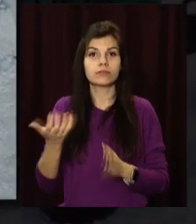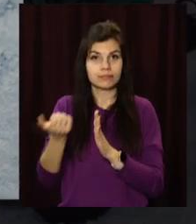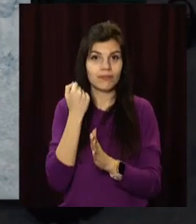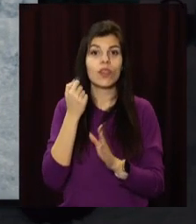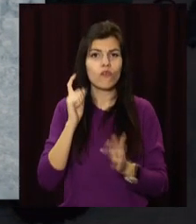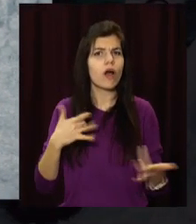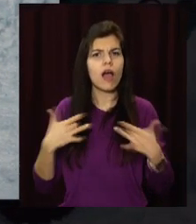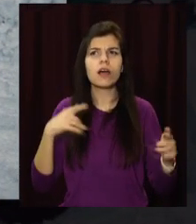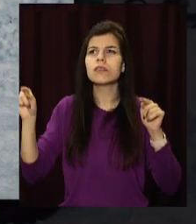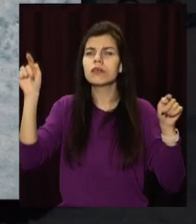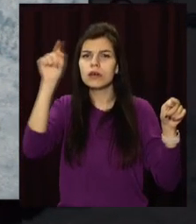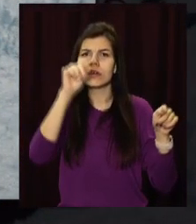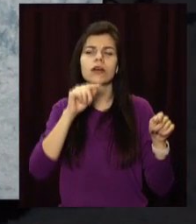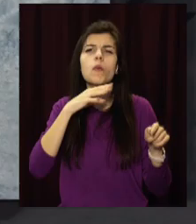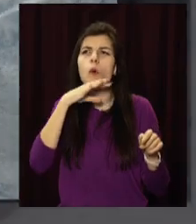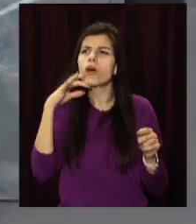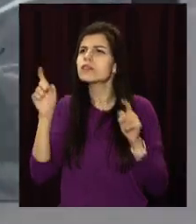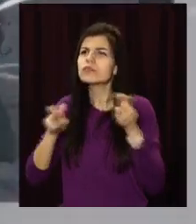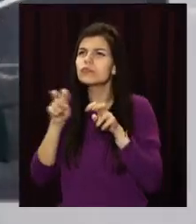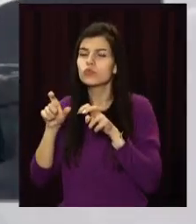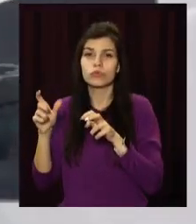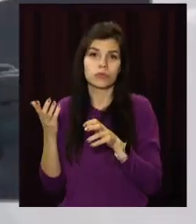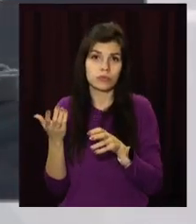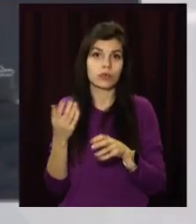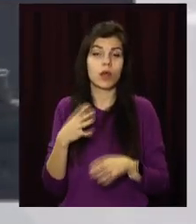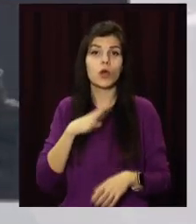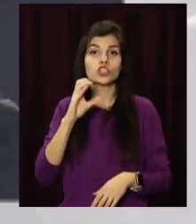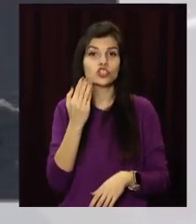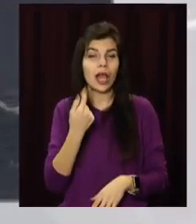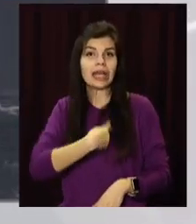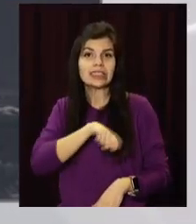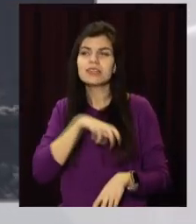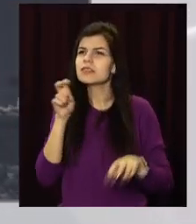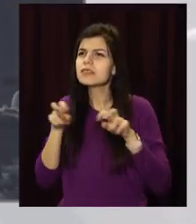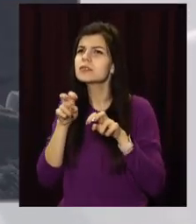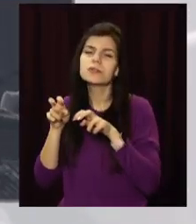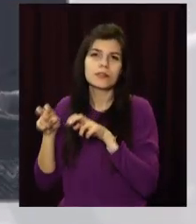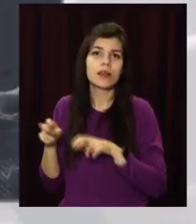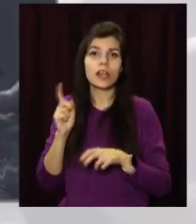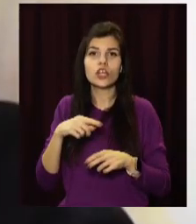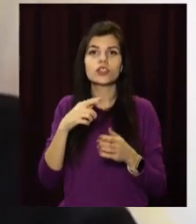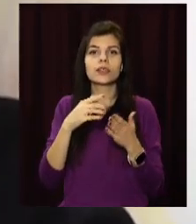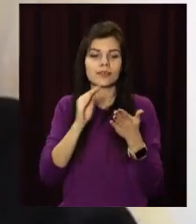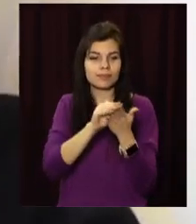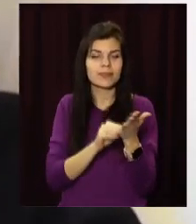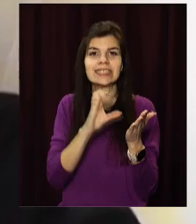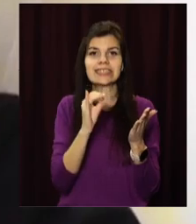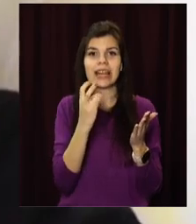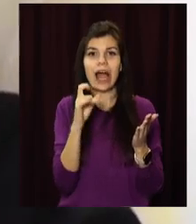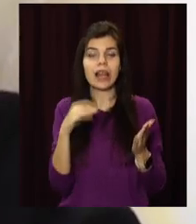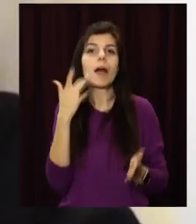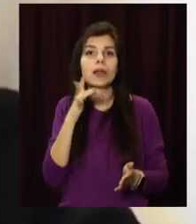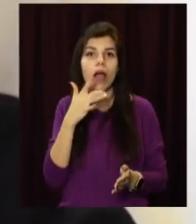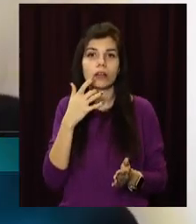та підходила на цю роль, не вдалося. Іванка ж 10 років мешкає в Нью-Йорку і для команди авторів стала знахідкою. Утім, акторів до